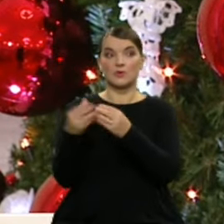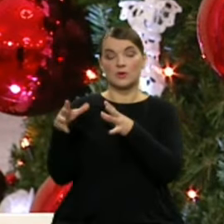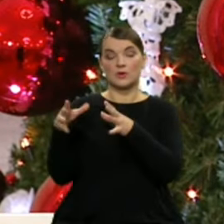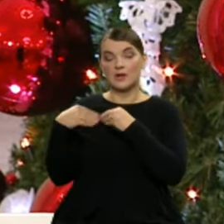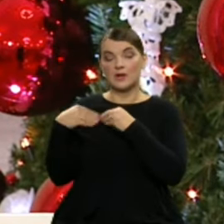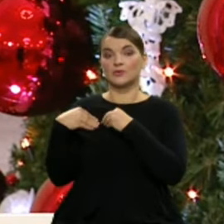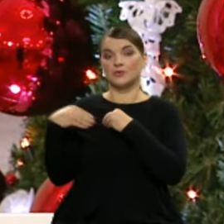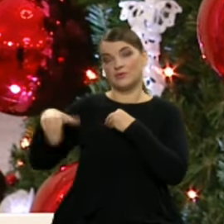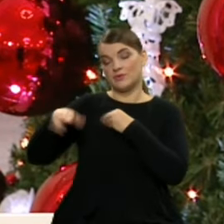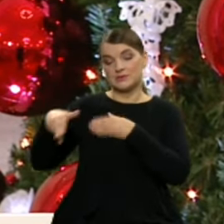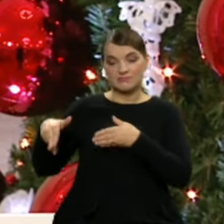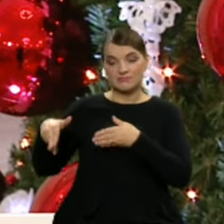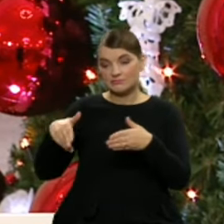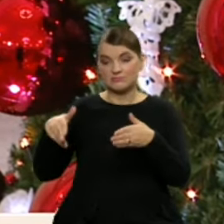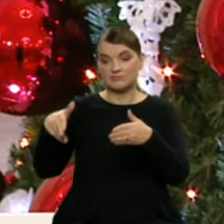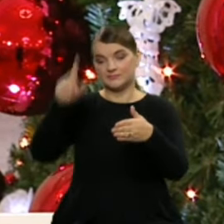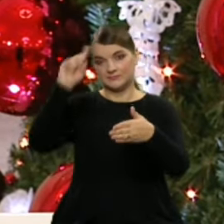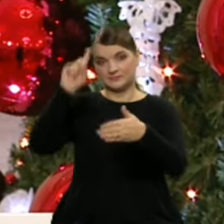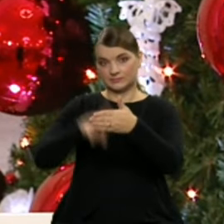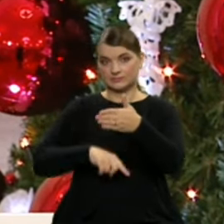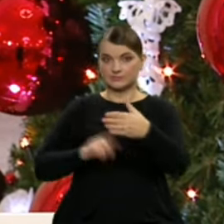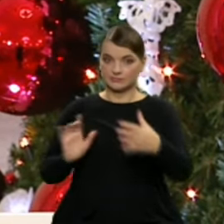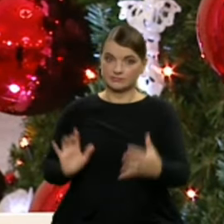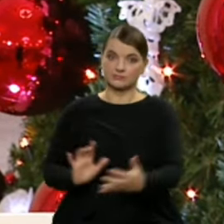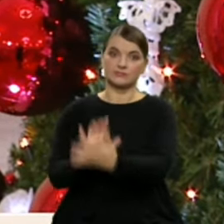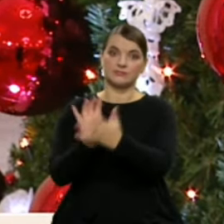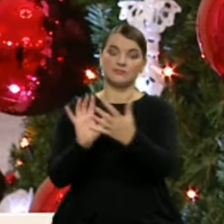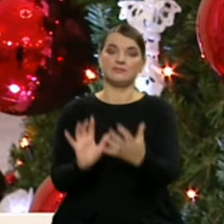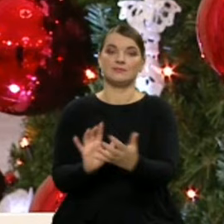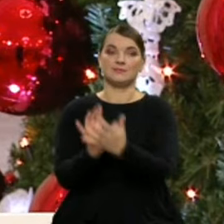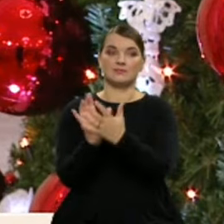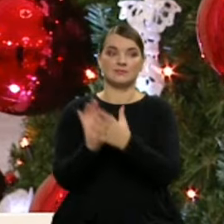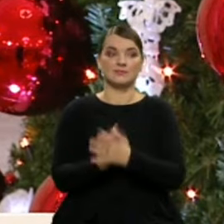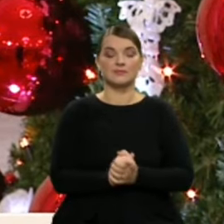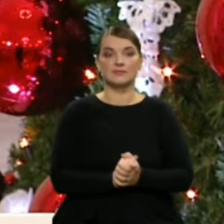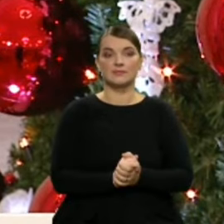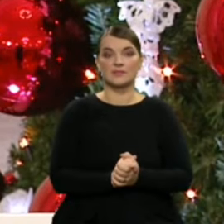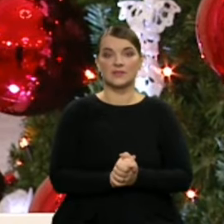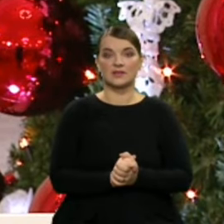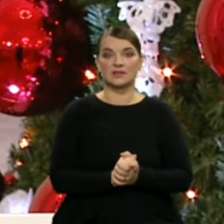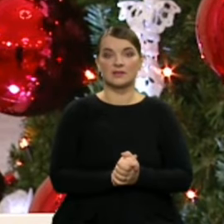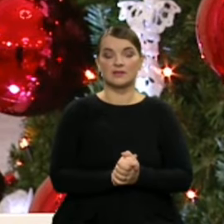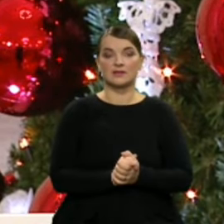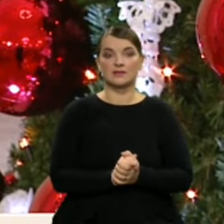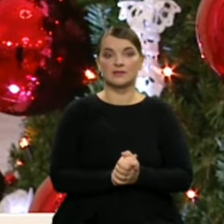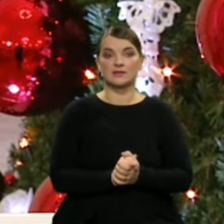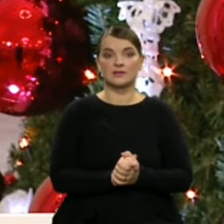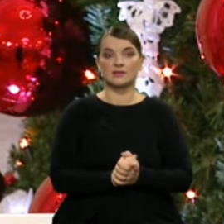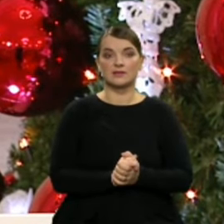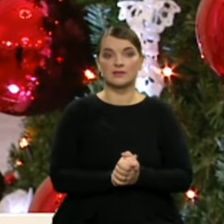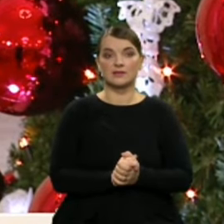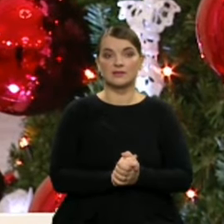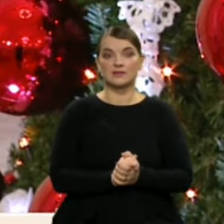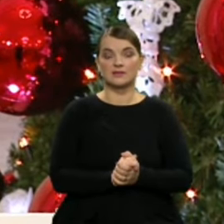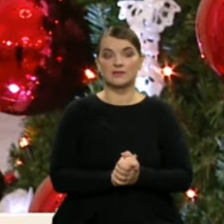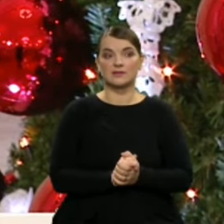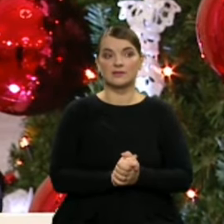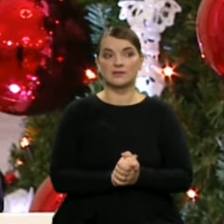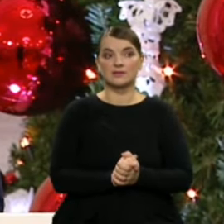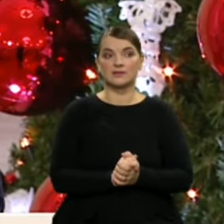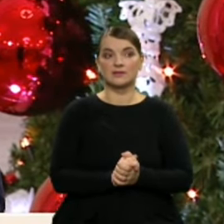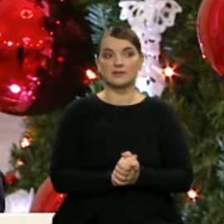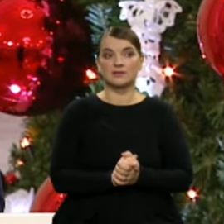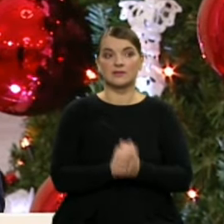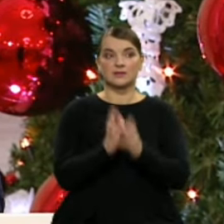tą tikėjimo kelionę ir šeimininę gyvenimo kelionę. Ir tikrai galiu pasakyti, kad šeima man tai